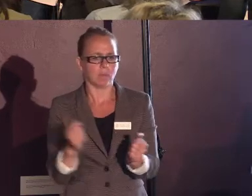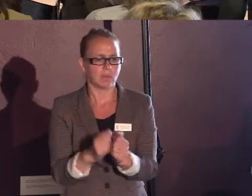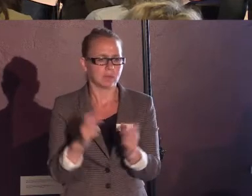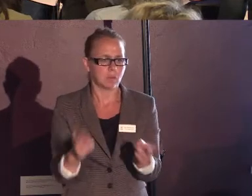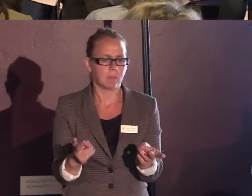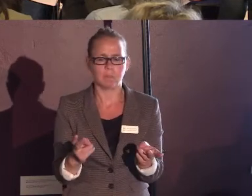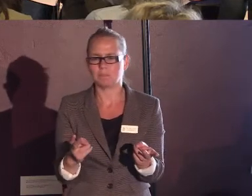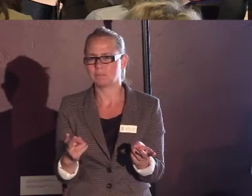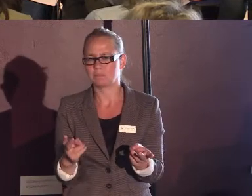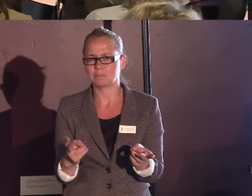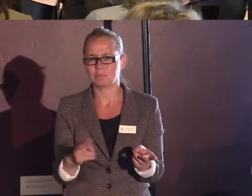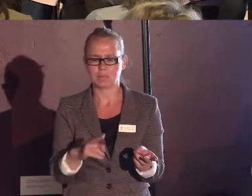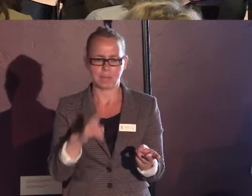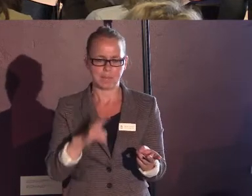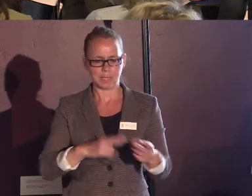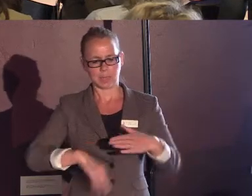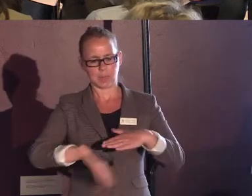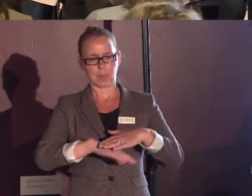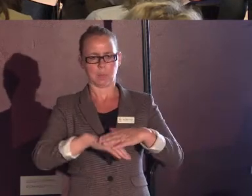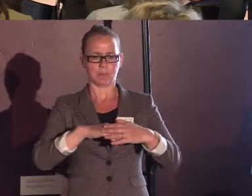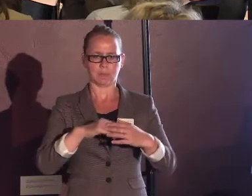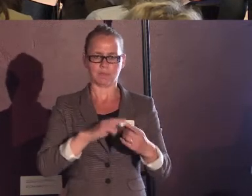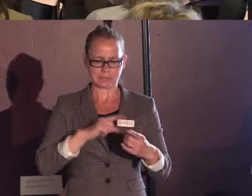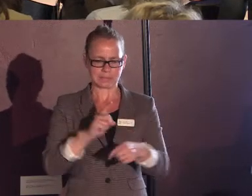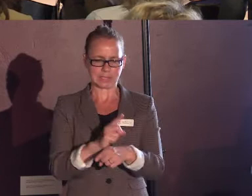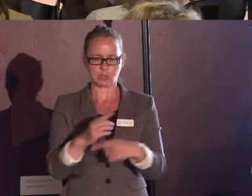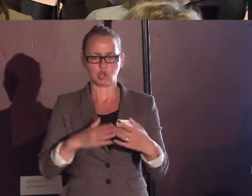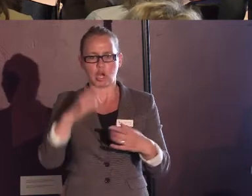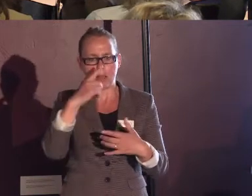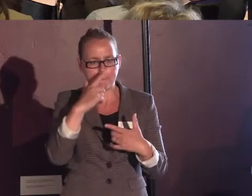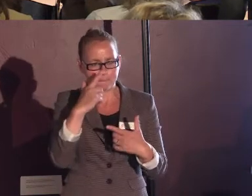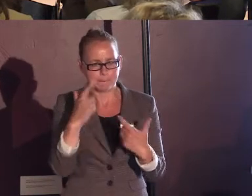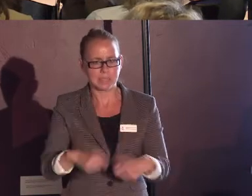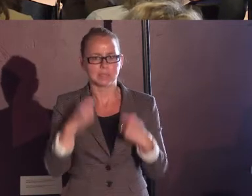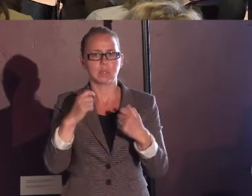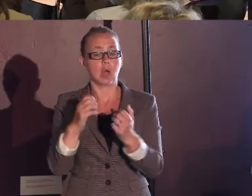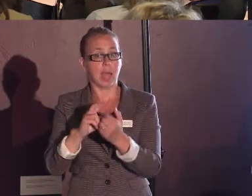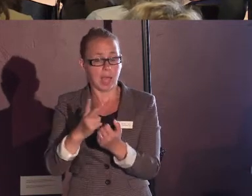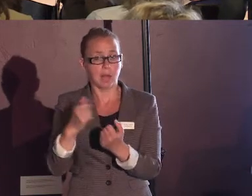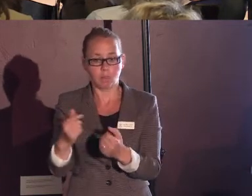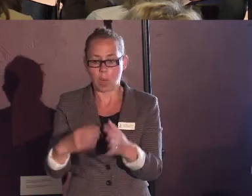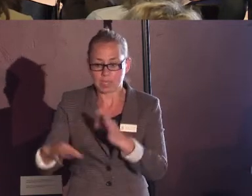är väldigt, väldigt grundat. Det finns tid att göra de här misstagen. Eller att till och med få ta